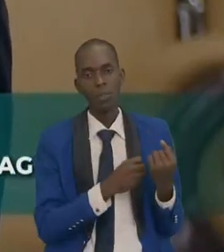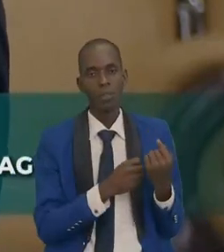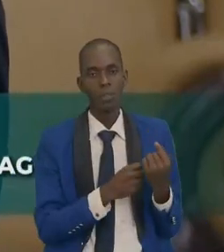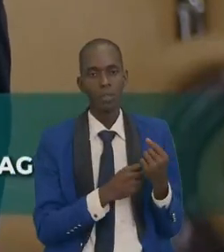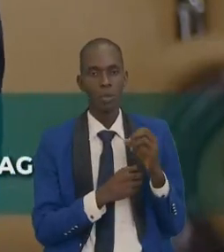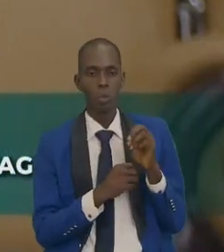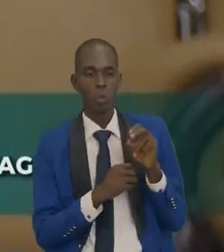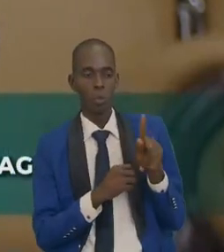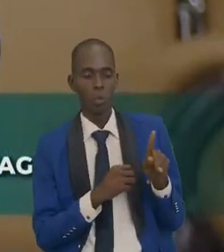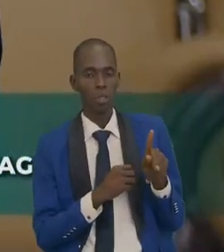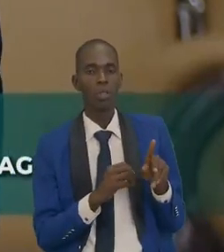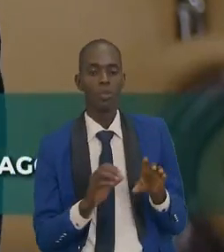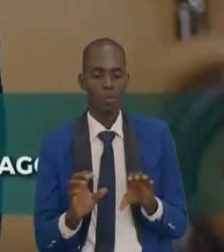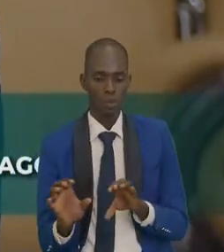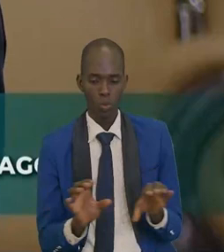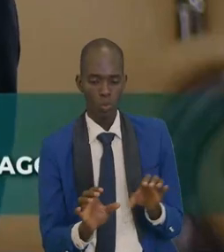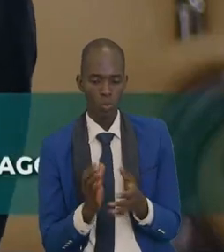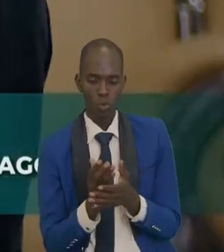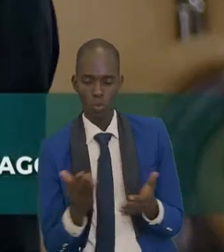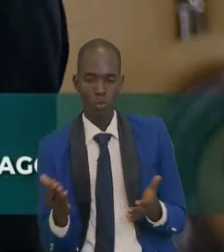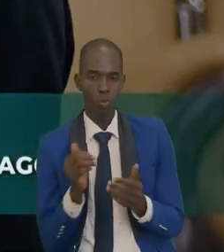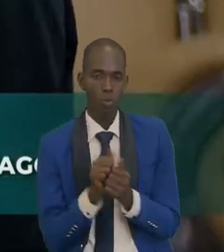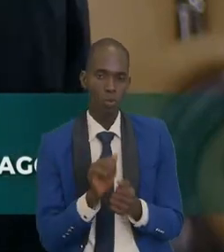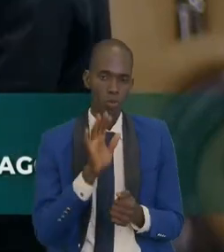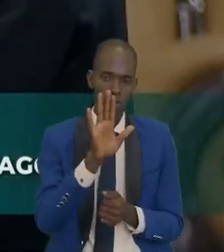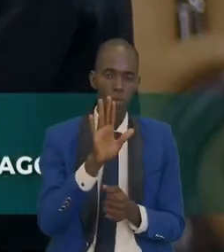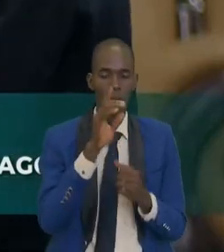Fais quelque chose avec cette foi.